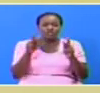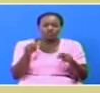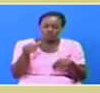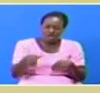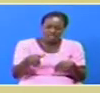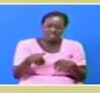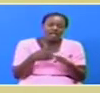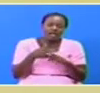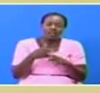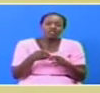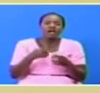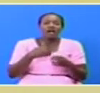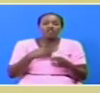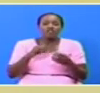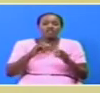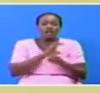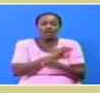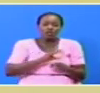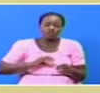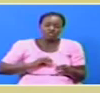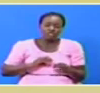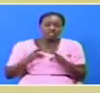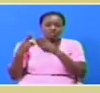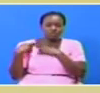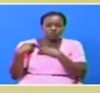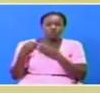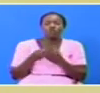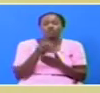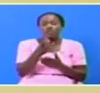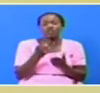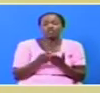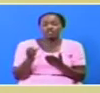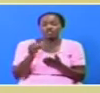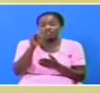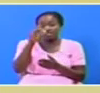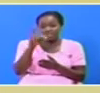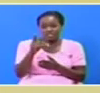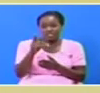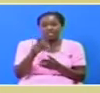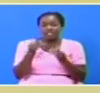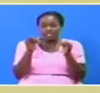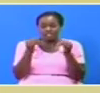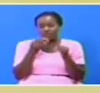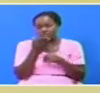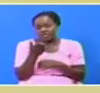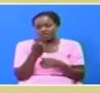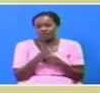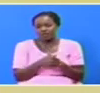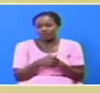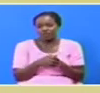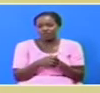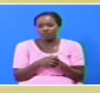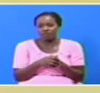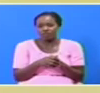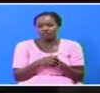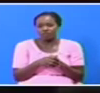kubuni kamati ya kaunti ya usimamizi wa shughuli ya utoaji wa vitambulisho. Ni taarifa yake mwanahabari Rashid Ronald.